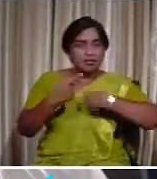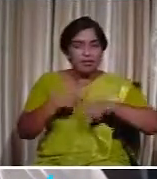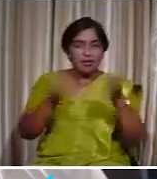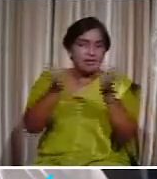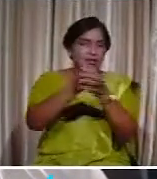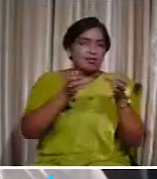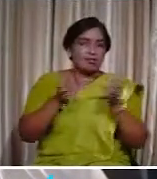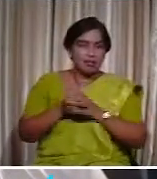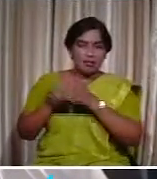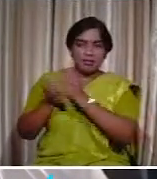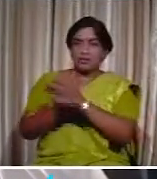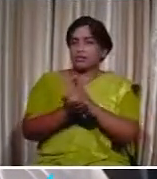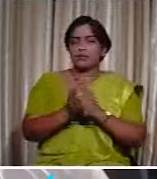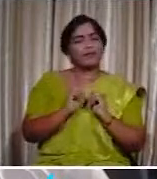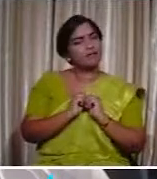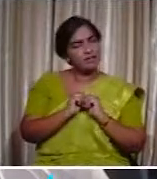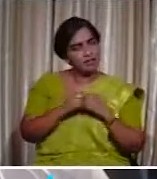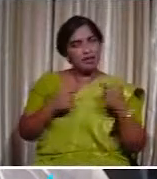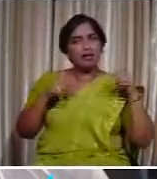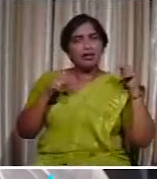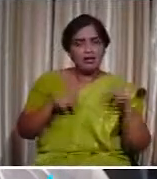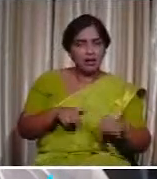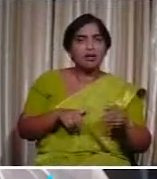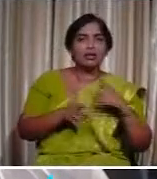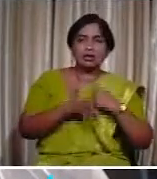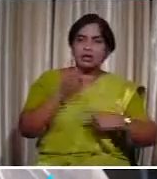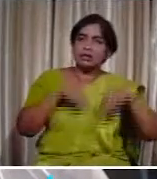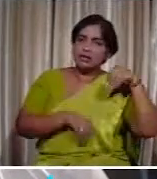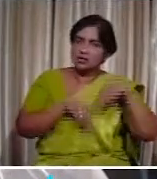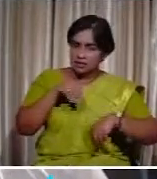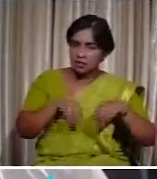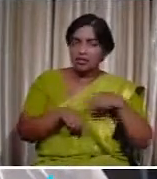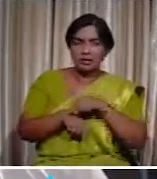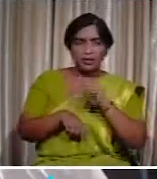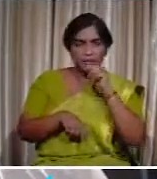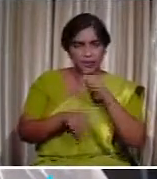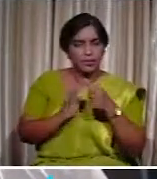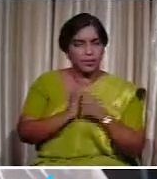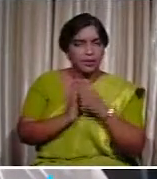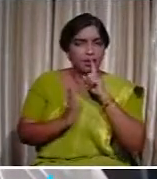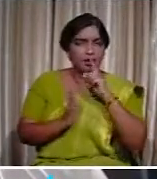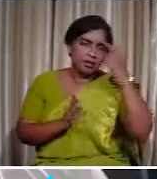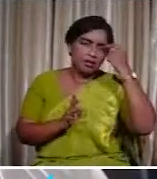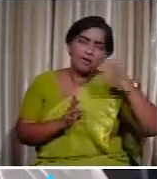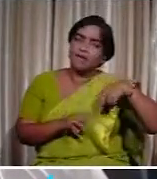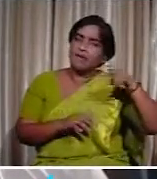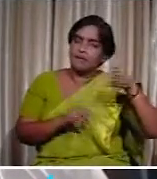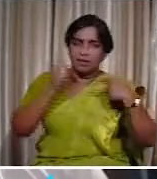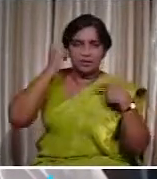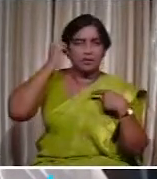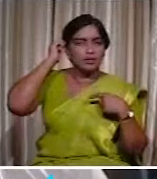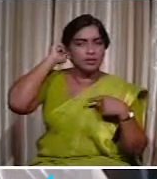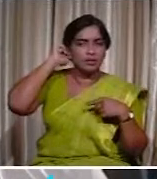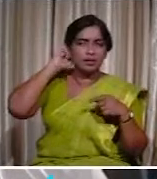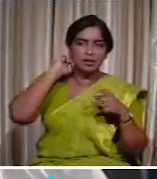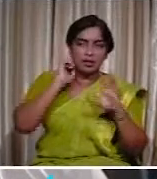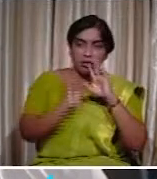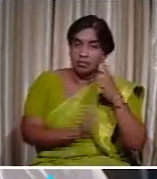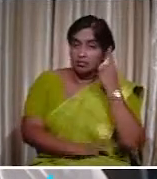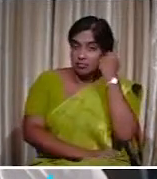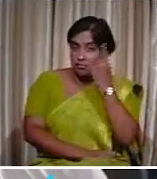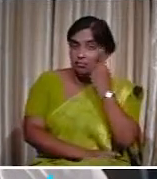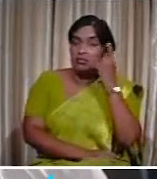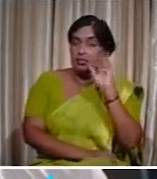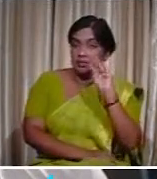කණ්ඩායම් හැටියට බෙදෙන්න ඕනේ නැහැ. දැන් අද තියපු චන්දෙත් ගරු කතානායකතුමනි මා විශ්වාස කරන්නේ විඥානය කියන එක